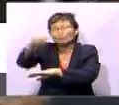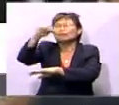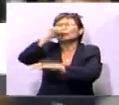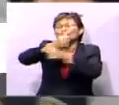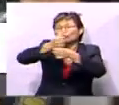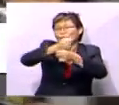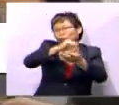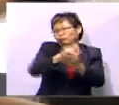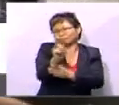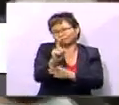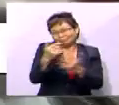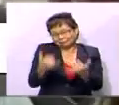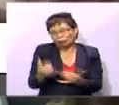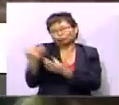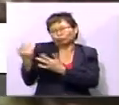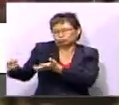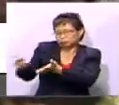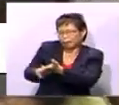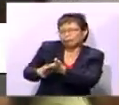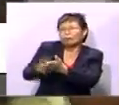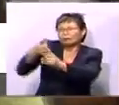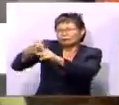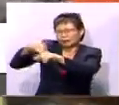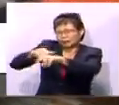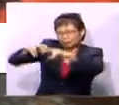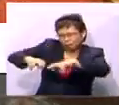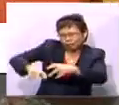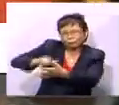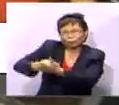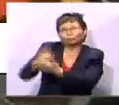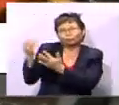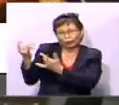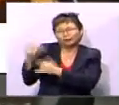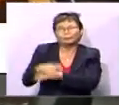kopi berkenaan sementara menunggu laporan lengkap mengenainya.